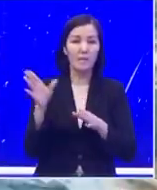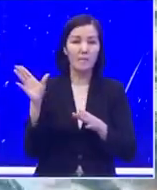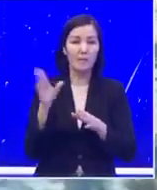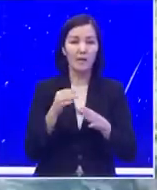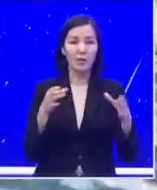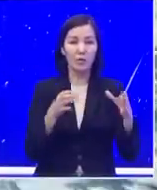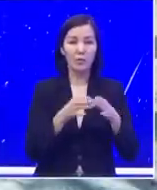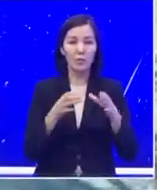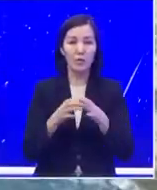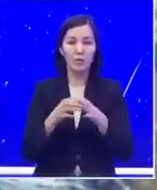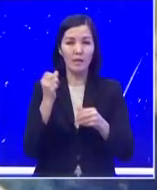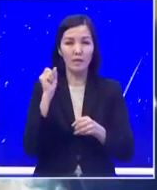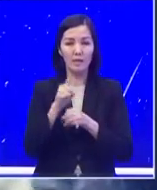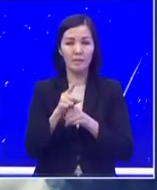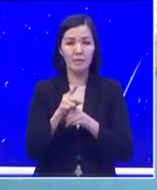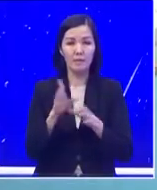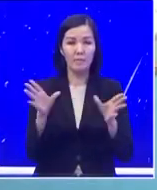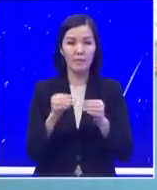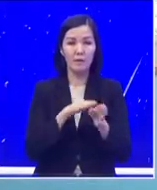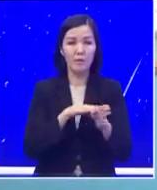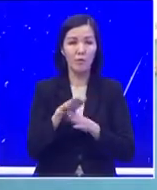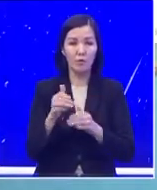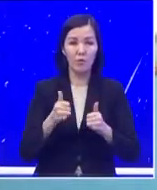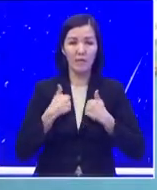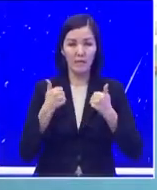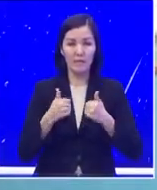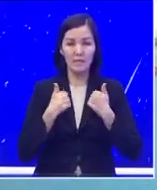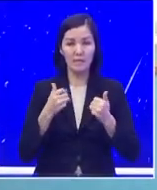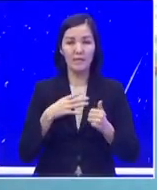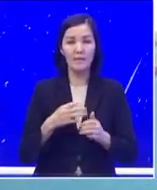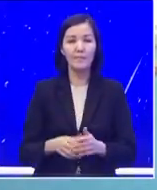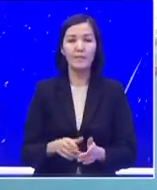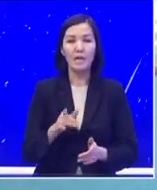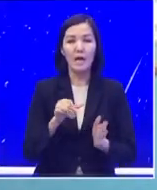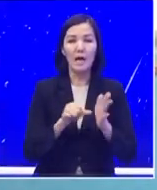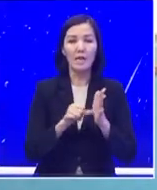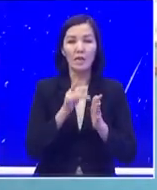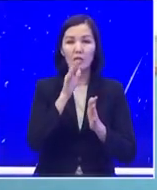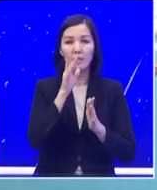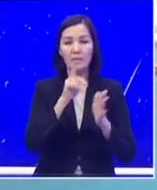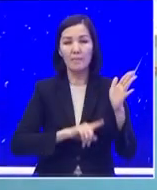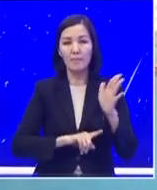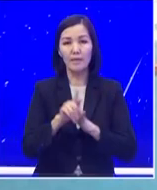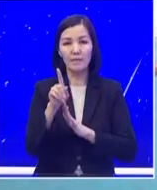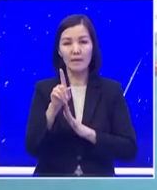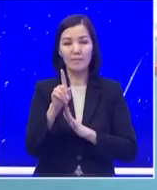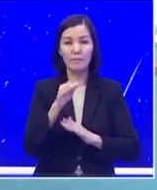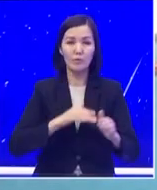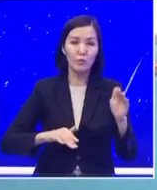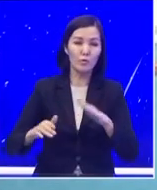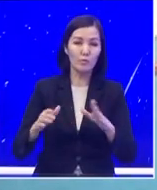топтық эстафетада күш біріктірді. 6 жылдан бастап жүземін, жүзуге